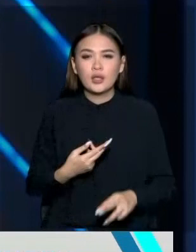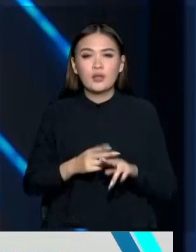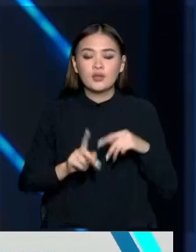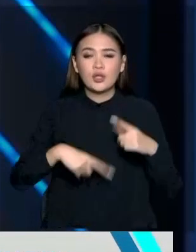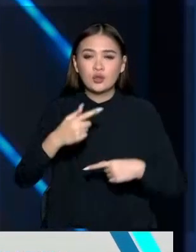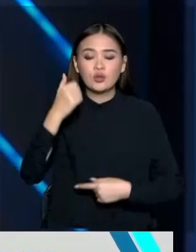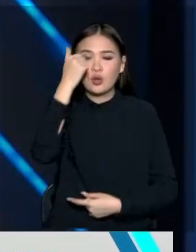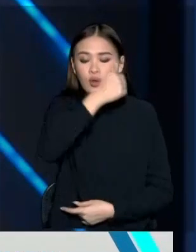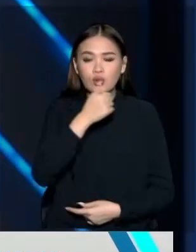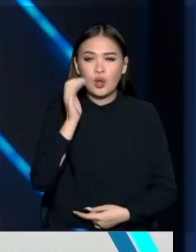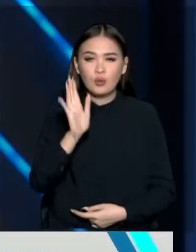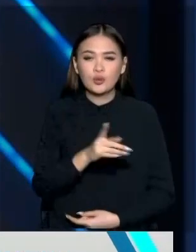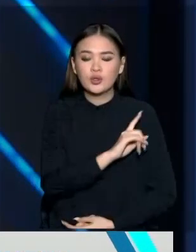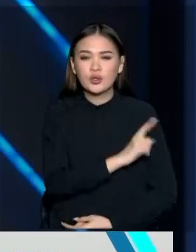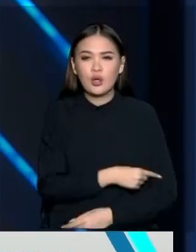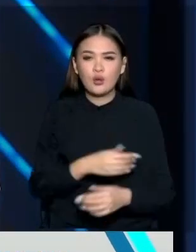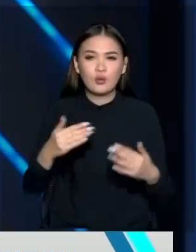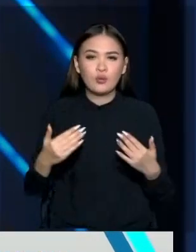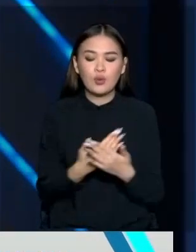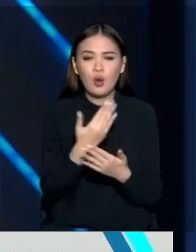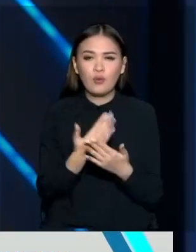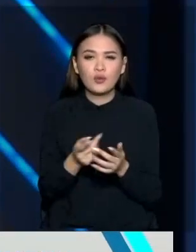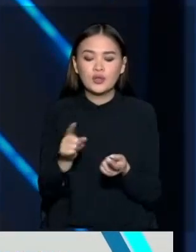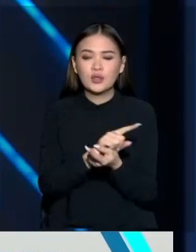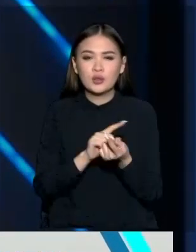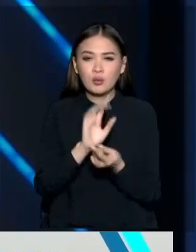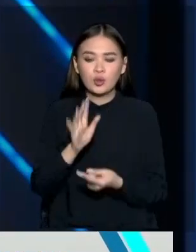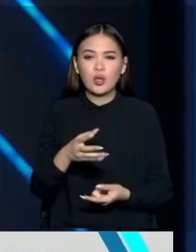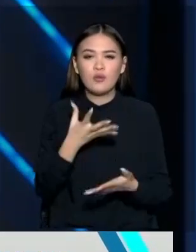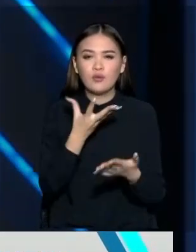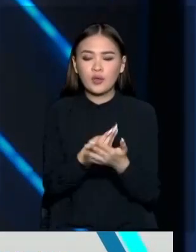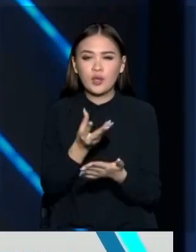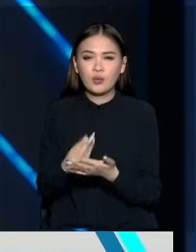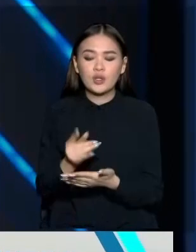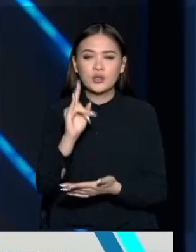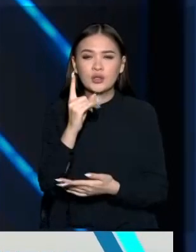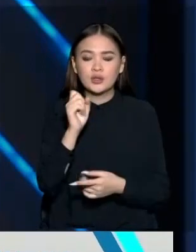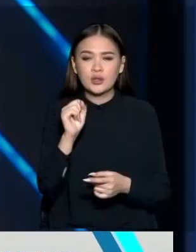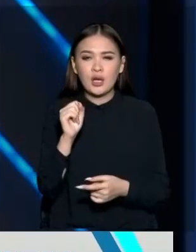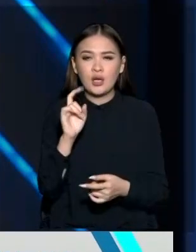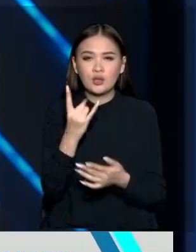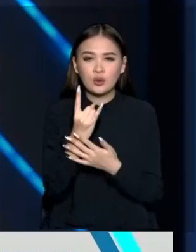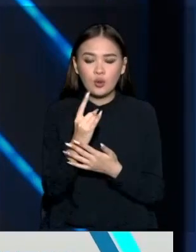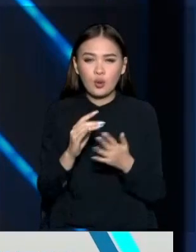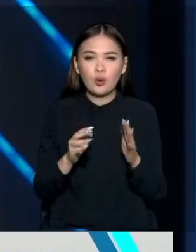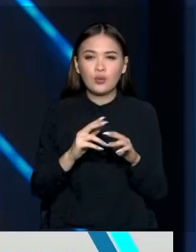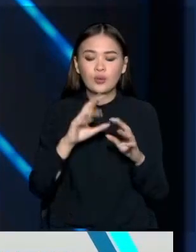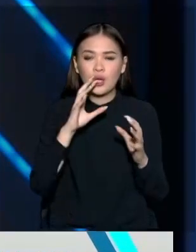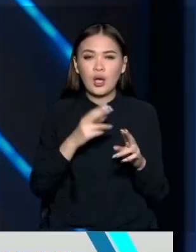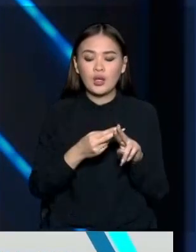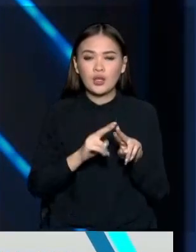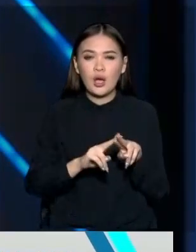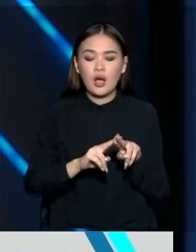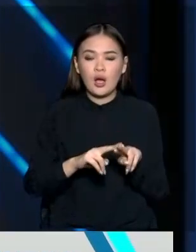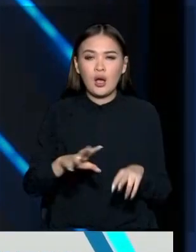вступают и другие изменения в части выплат по уходу за ребенком и увеличение минимальной базовой пенсии Расскажите подробнее